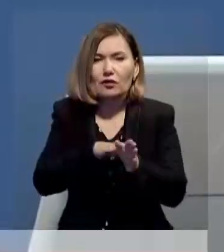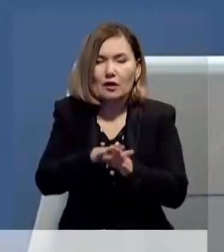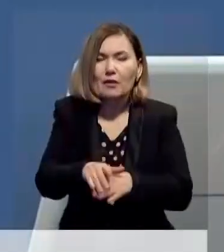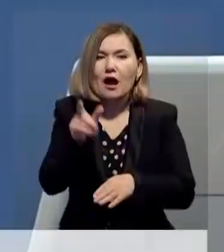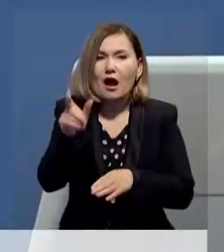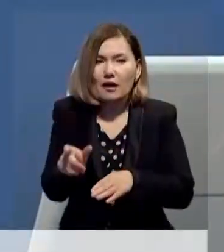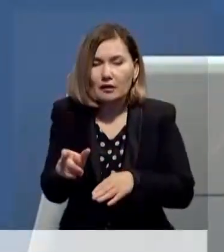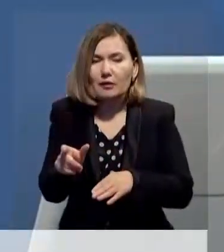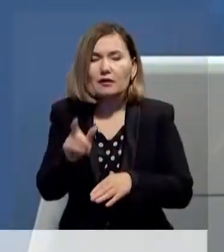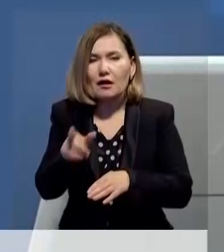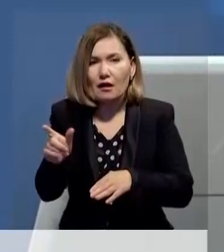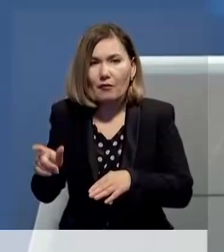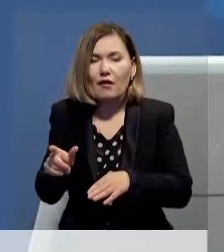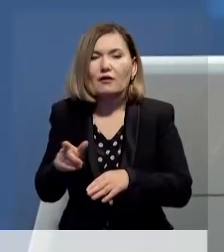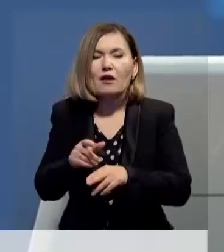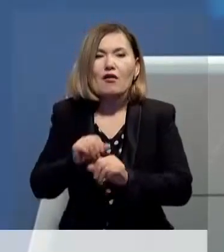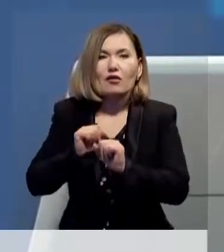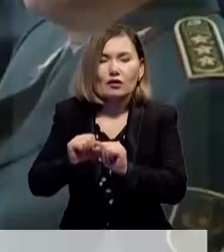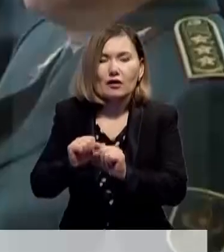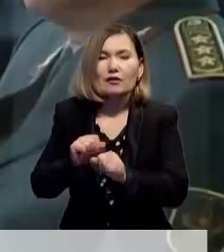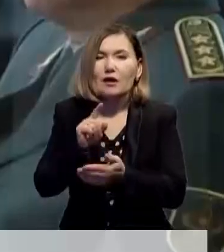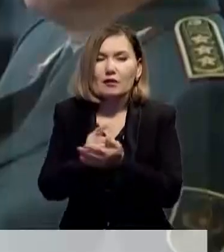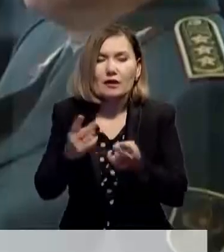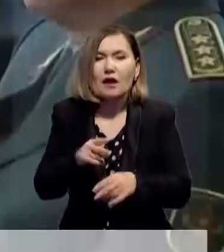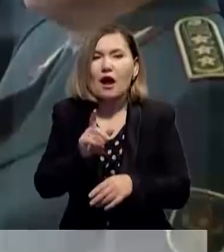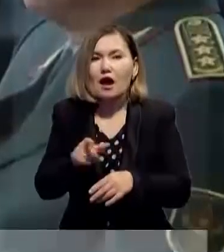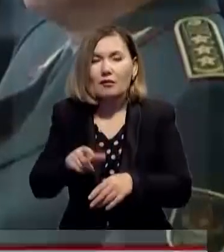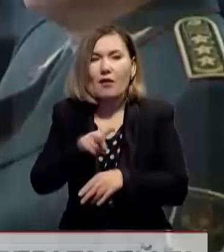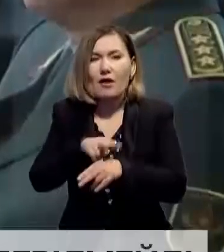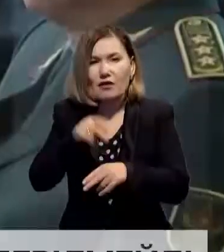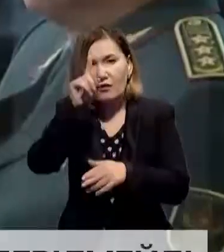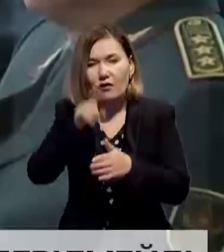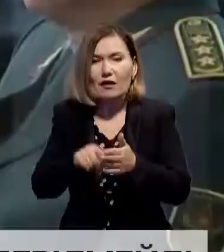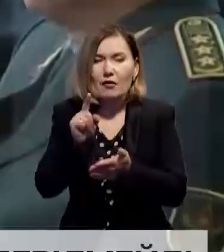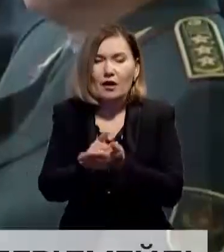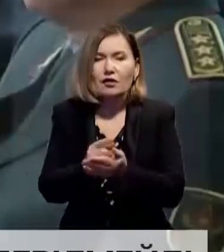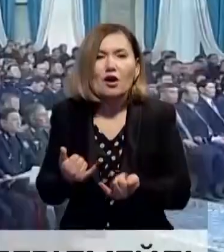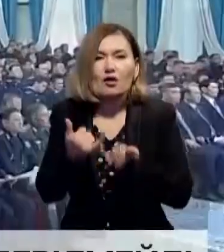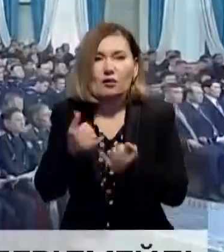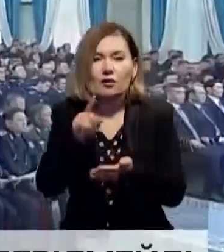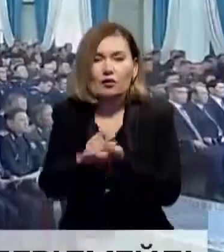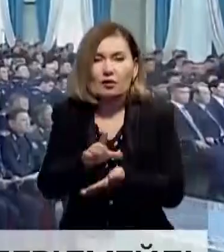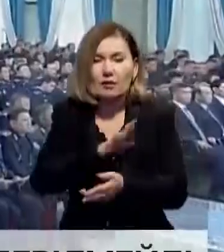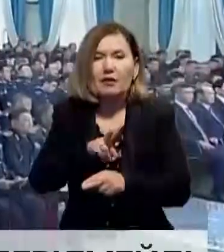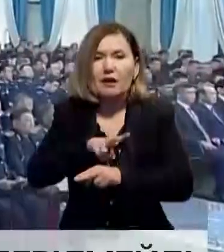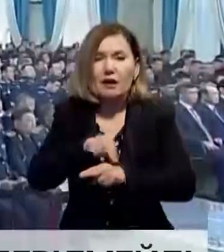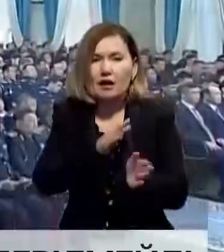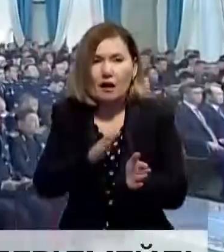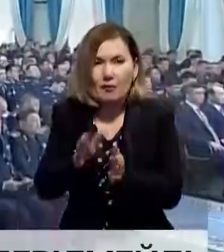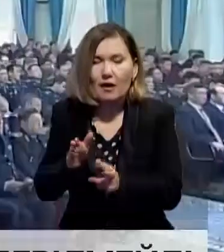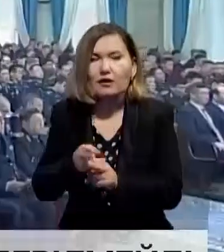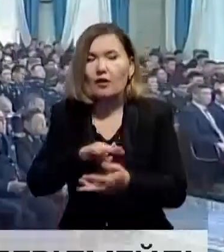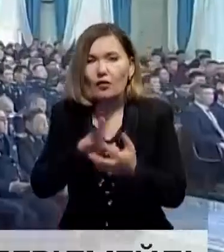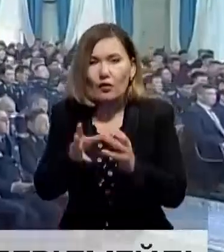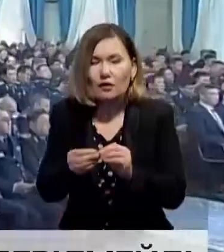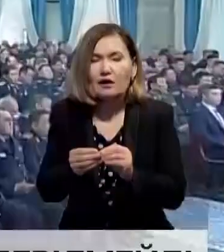азаматтардың полицияға деген сенімі артады. Әрине, қоғам тарапынан да құрмет болу керек. Тәртіп сақшысының заңды